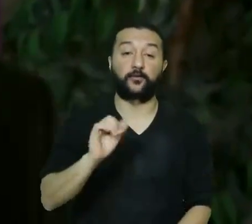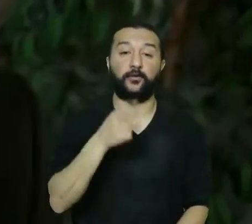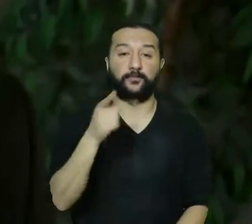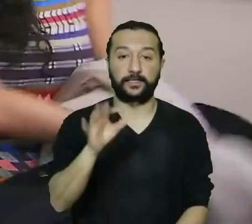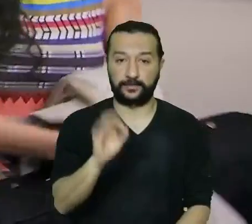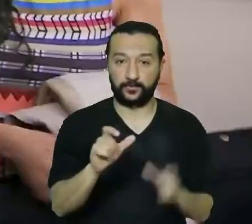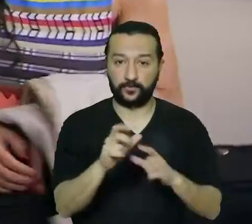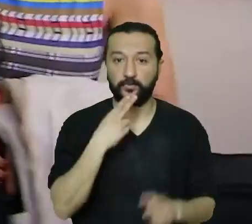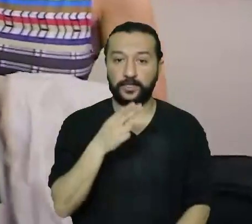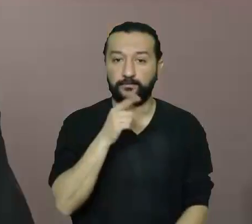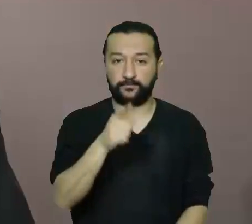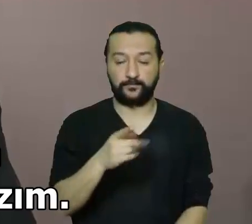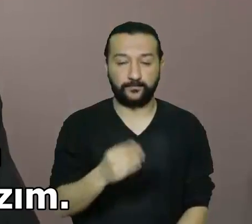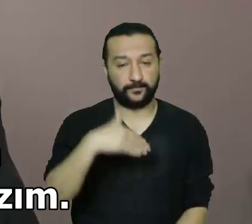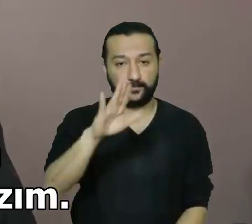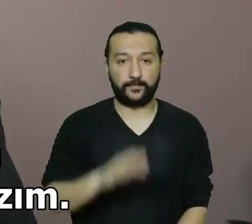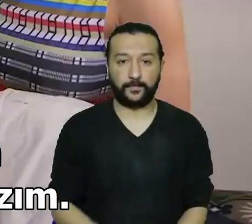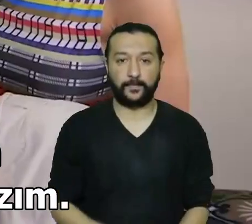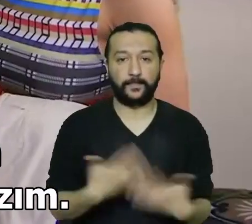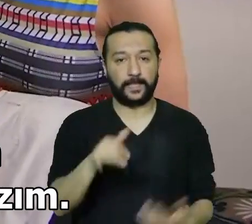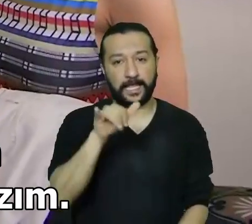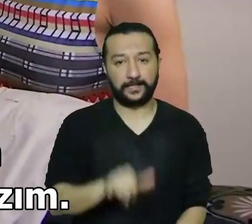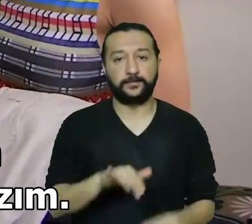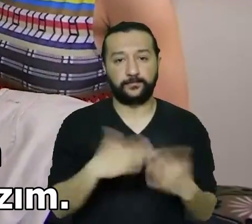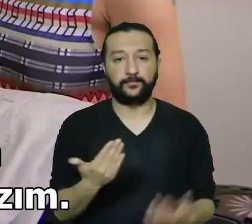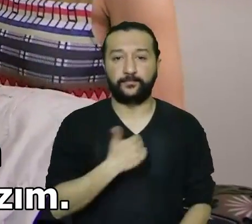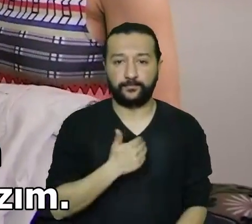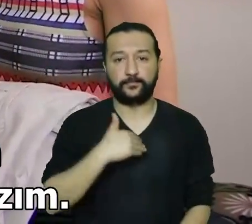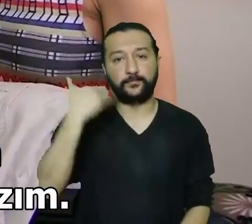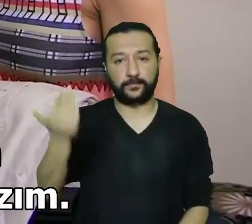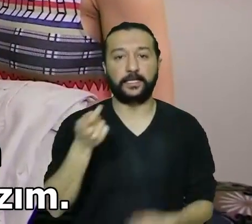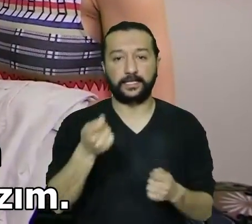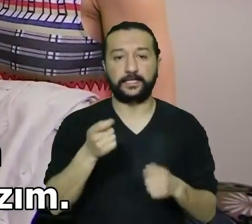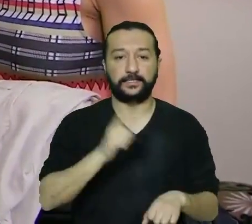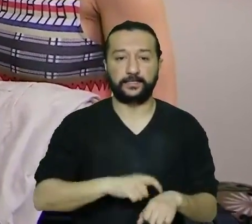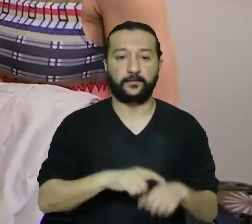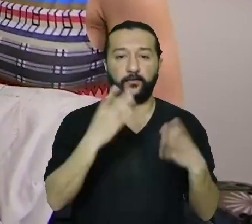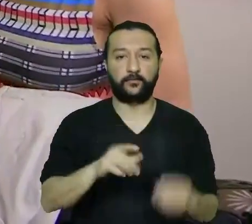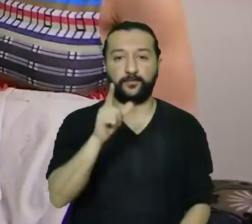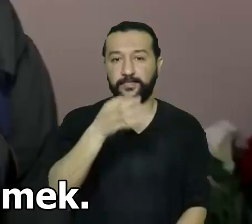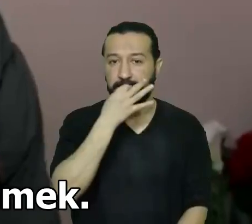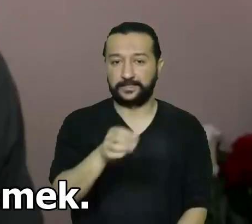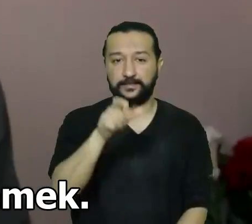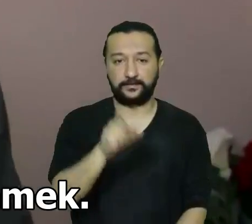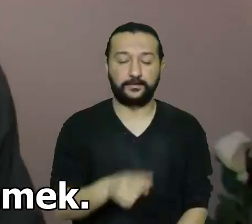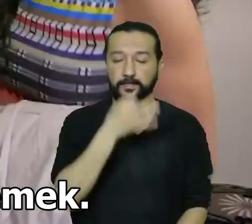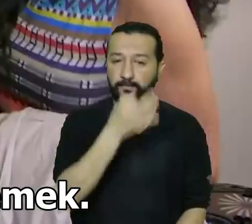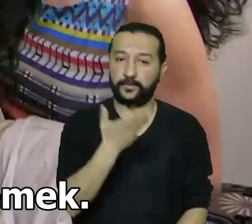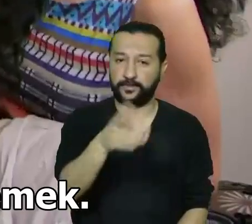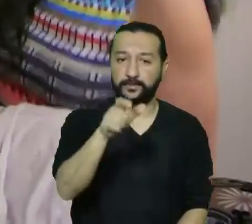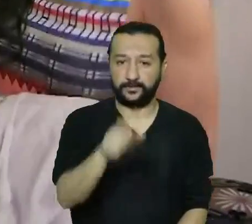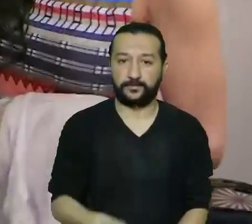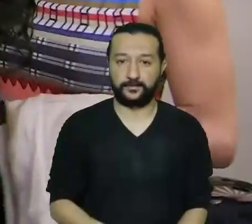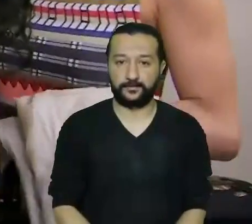gelir, değil mi Su Hanım? Çık dışarı. Haklısınız ama benim başka bir derse yetişmem lazım, izninizle. Müsaade sizin efendim,